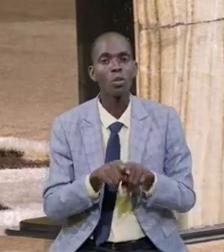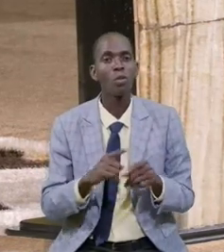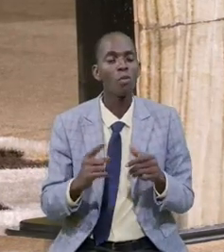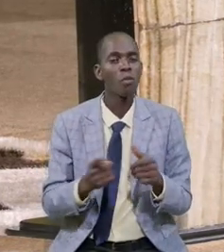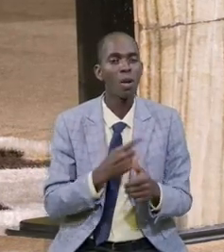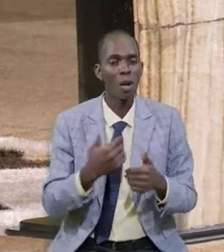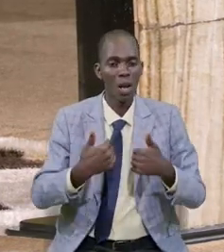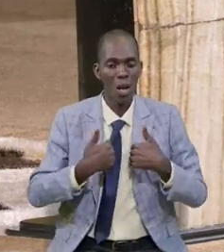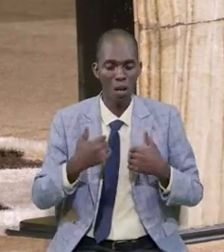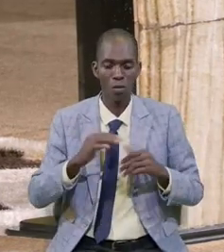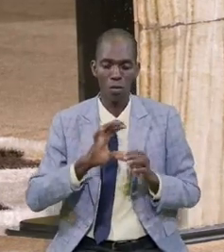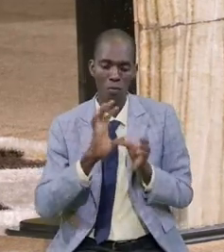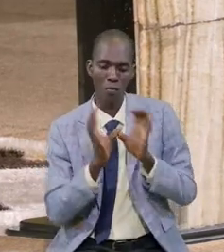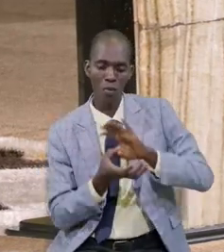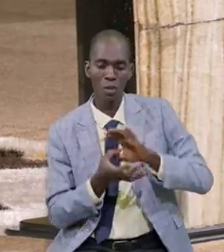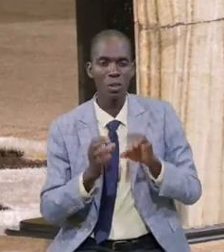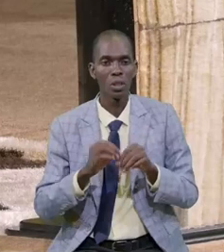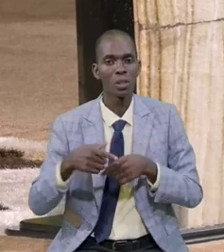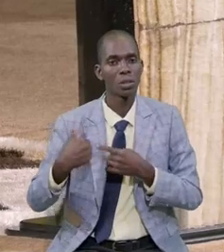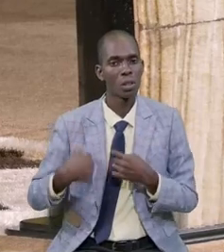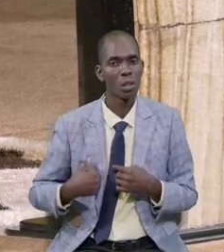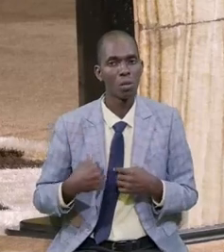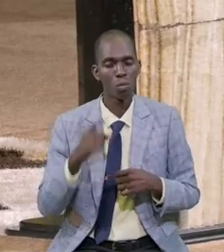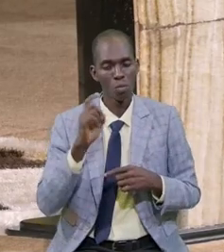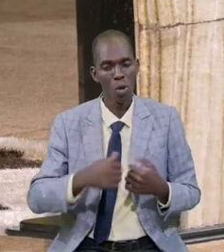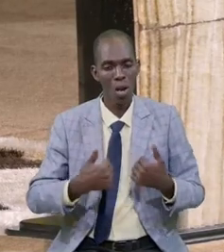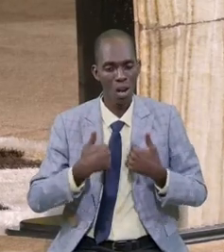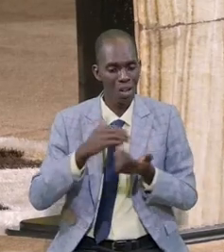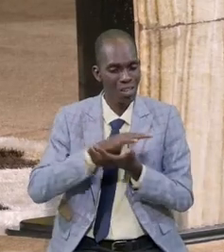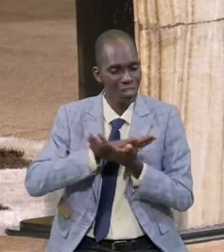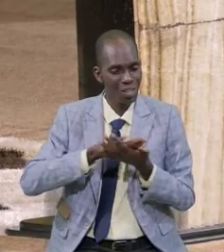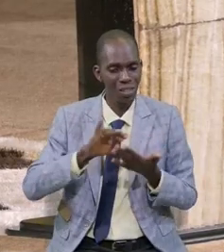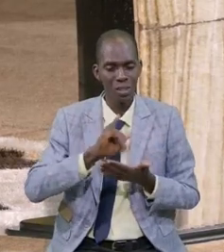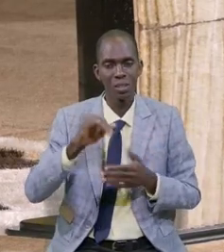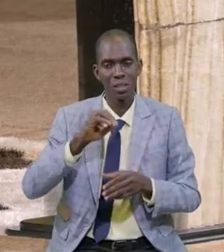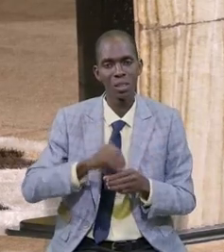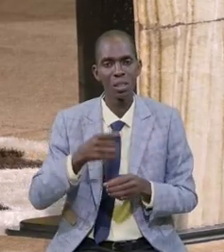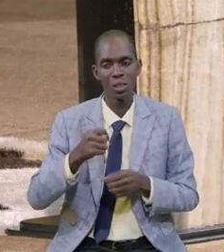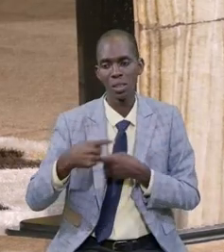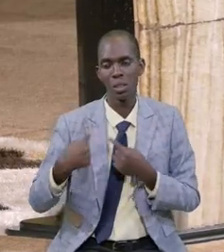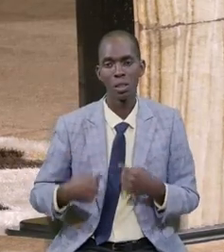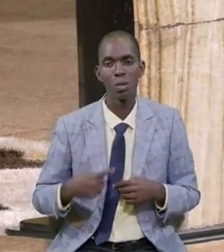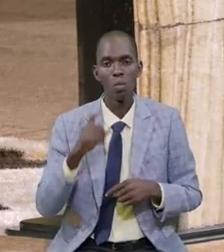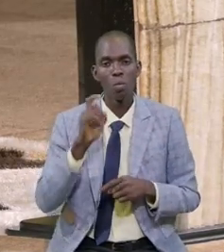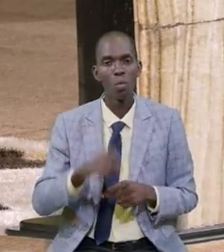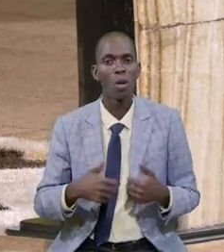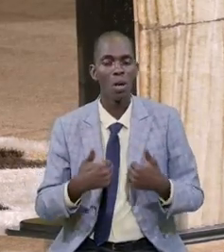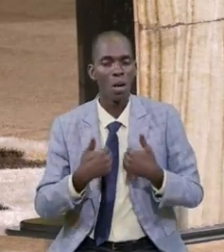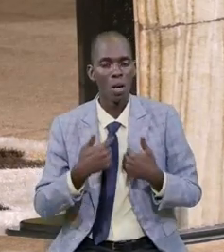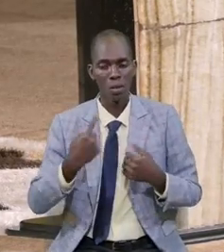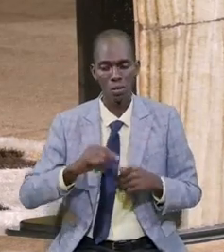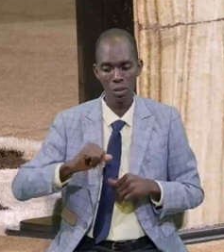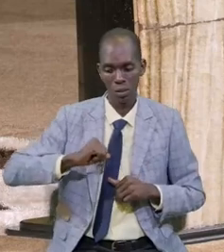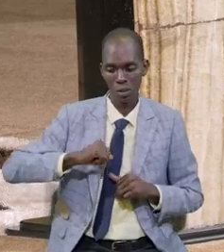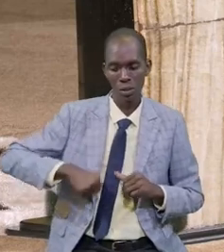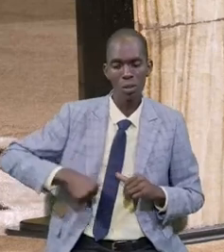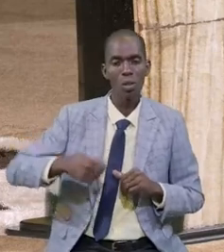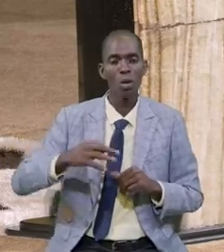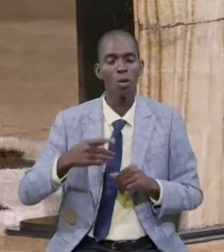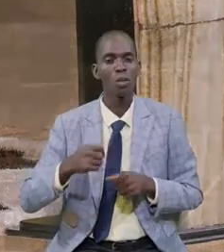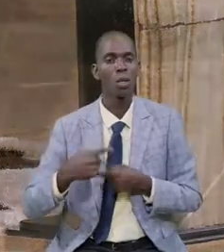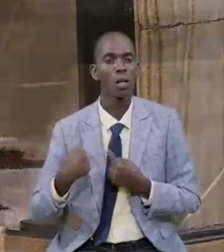la conversion dans le cœur. Vous devez avoir la purification dans le cœur. Vous devez avoir la circoncision